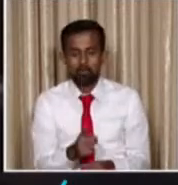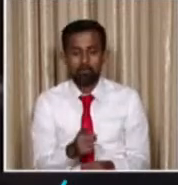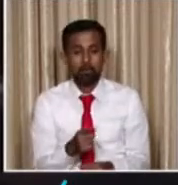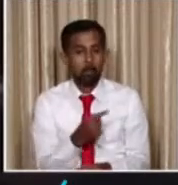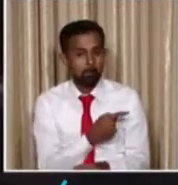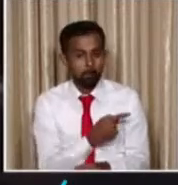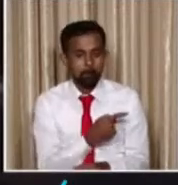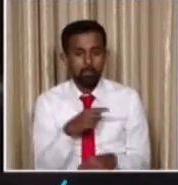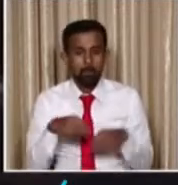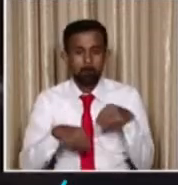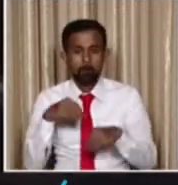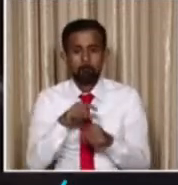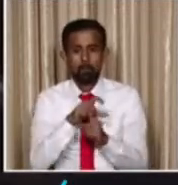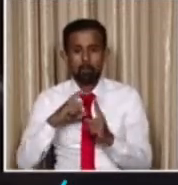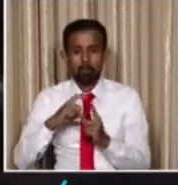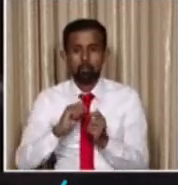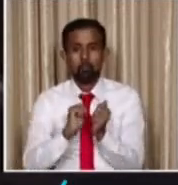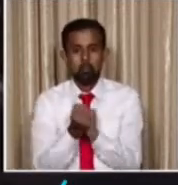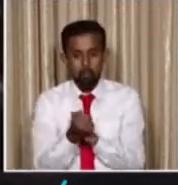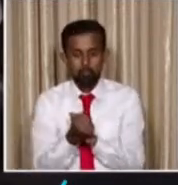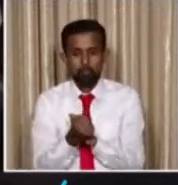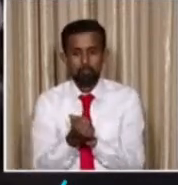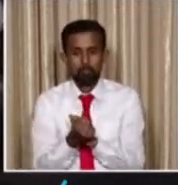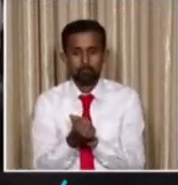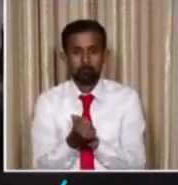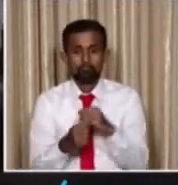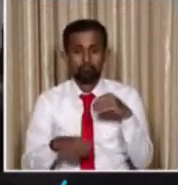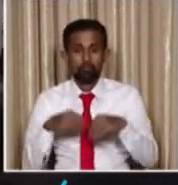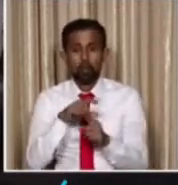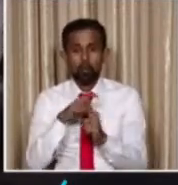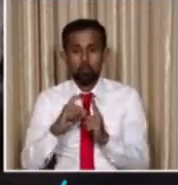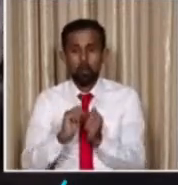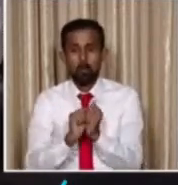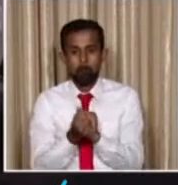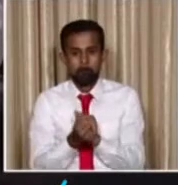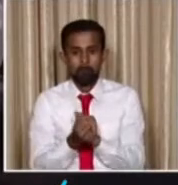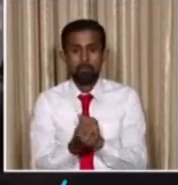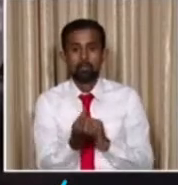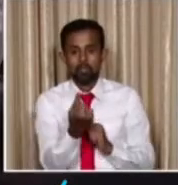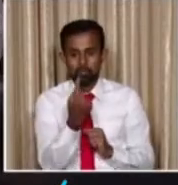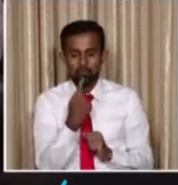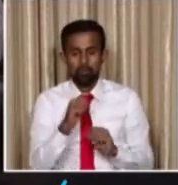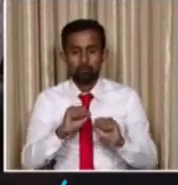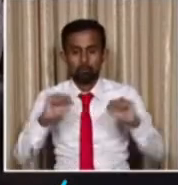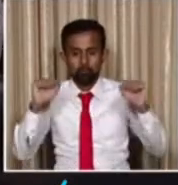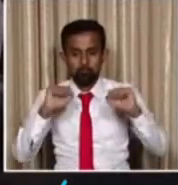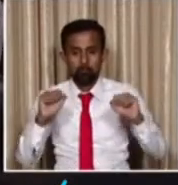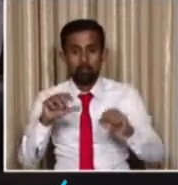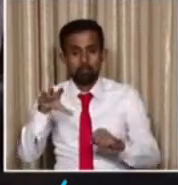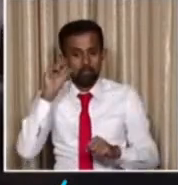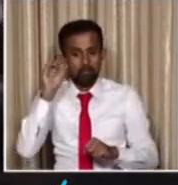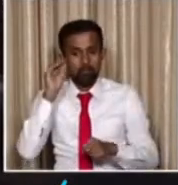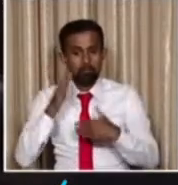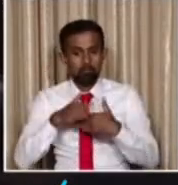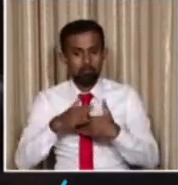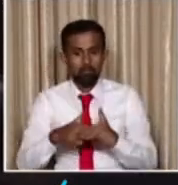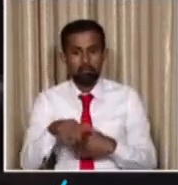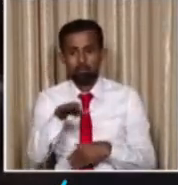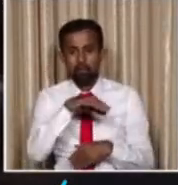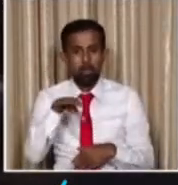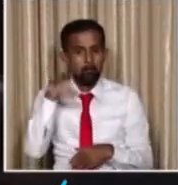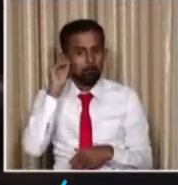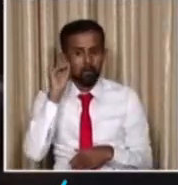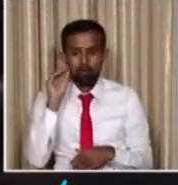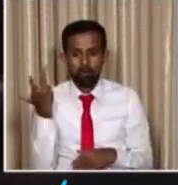මේ දේශපාලන සංස්කෘතිය වෙනස් කරන්න කියලා. ඒ දේශපාලන සංස්කෘතිය වෙනස් කරන්න කියපු අරගලයෙන් ඉගෙන ගන්න ඕනි පාඩම් ටික ඔබතුමන්ලා ඉගෙනගෙන